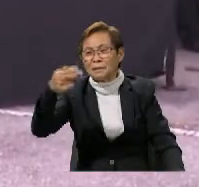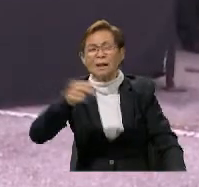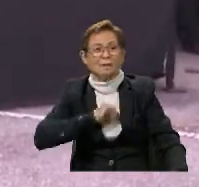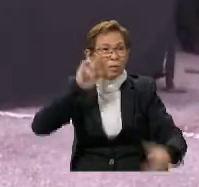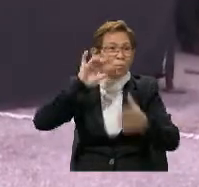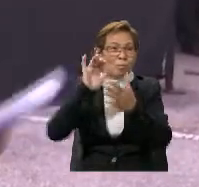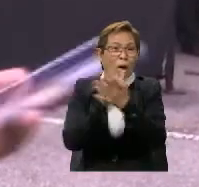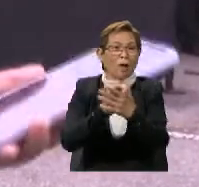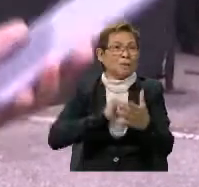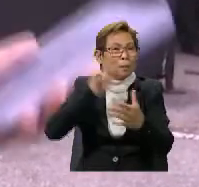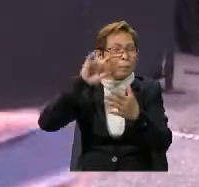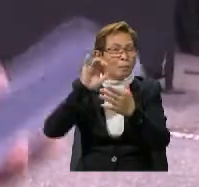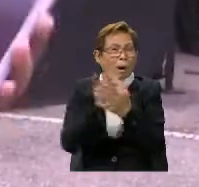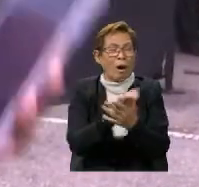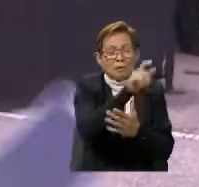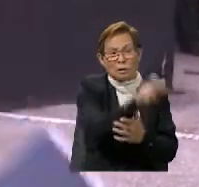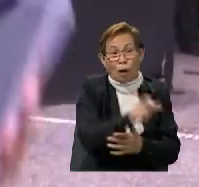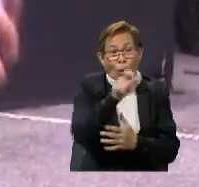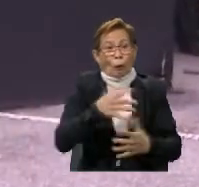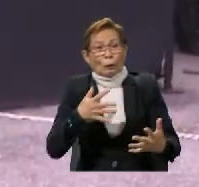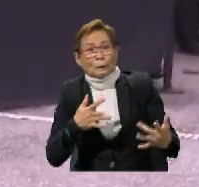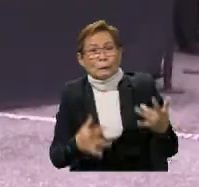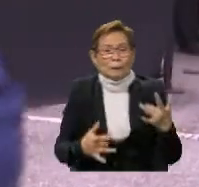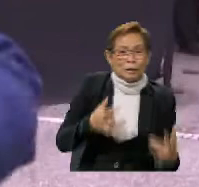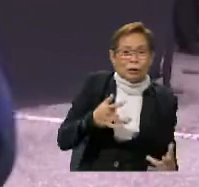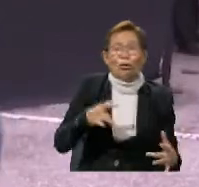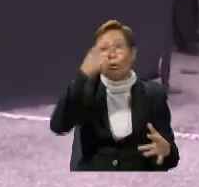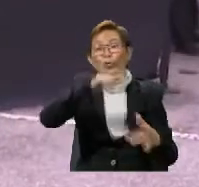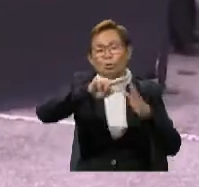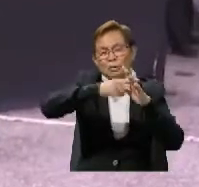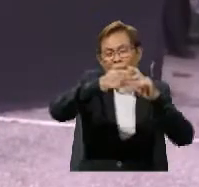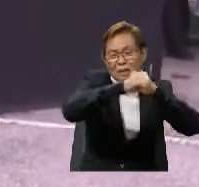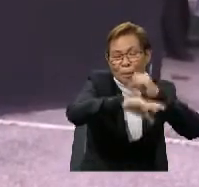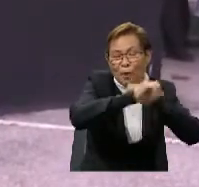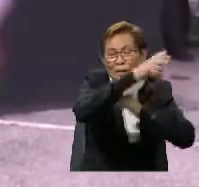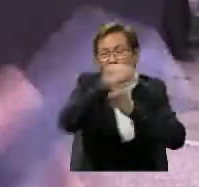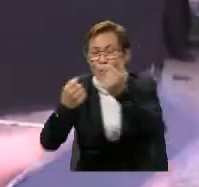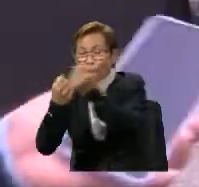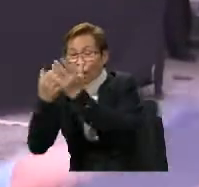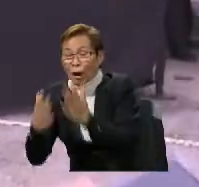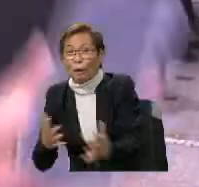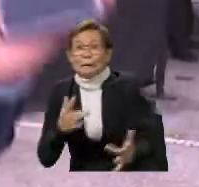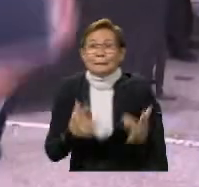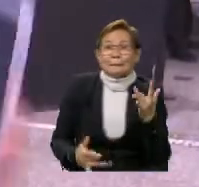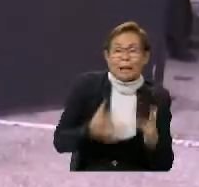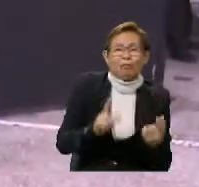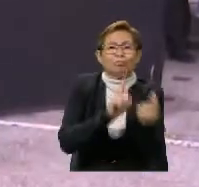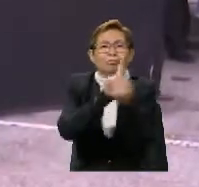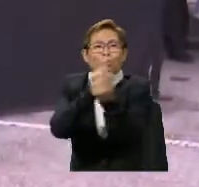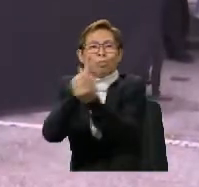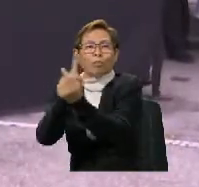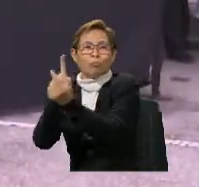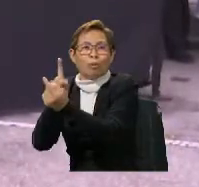para calon tidak sabar untuk melakukan kempen, dan para penyokong juga tidak sabar untuk bertemu